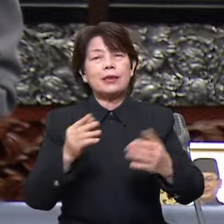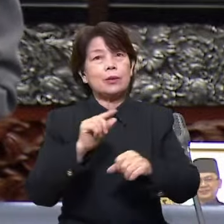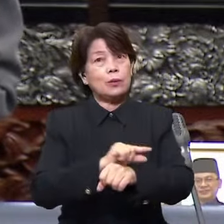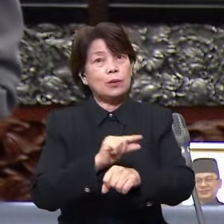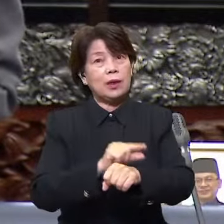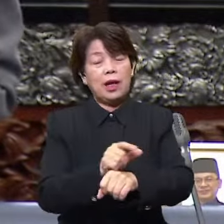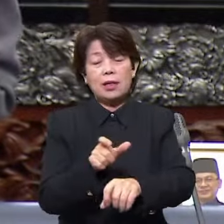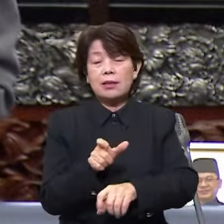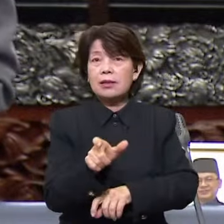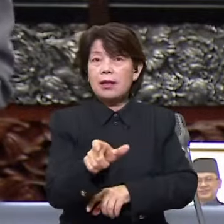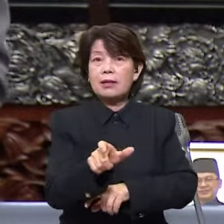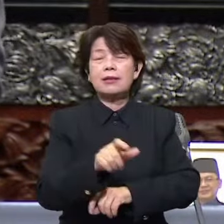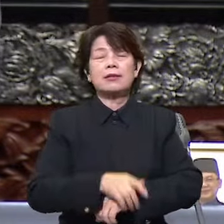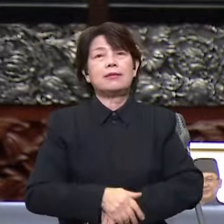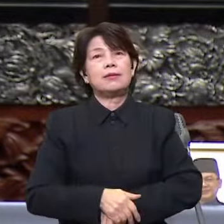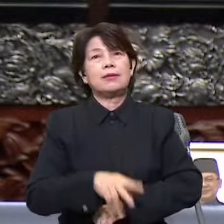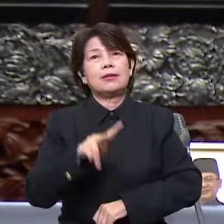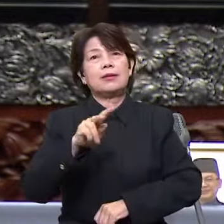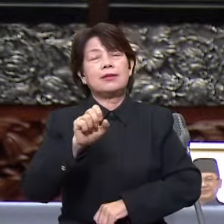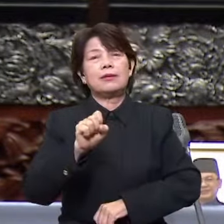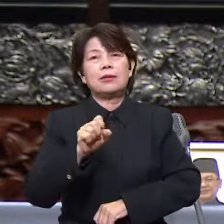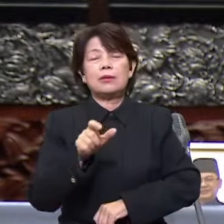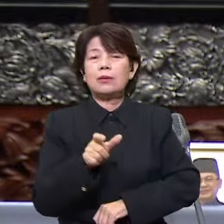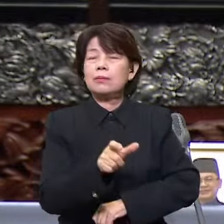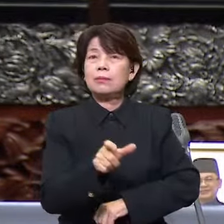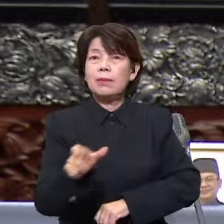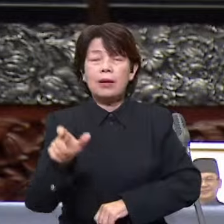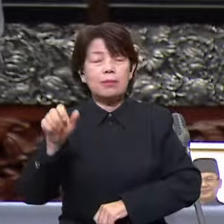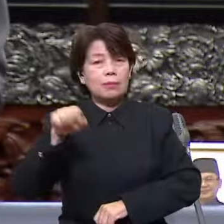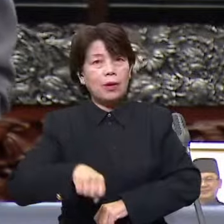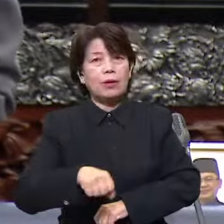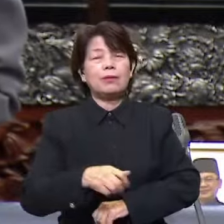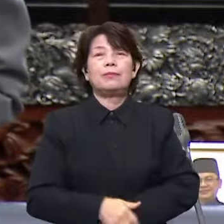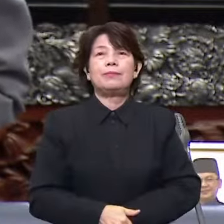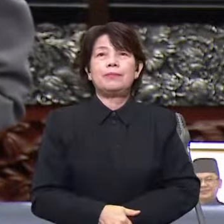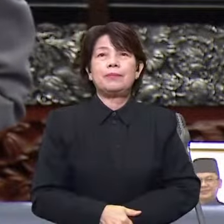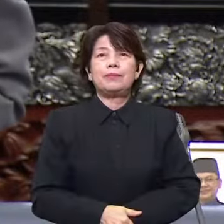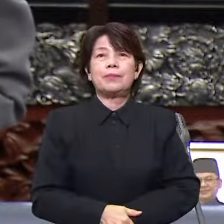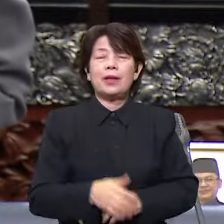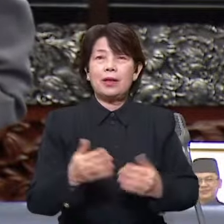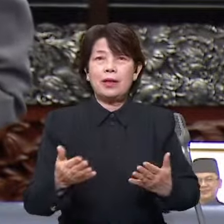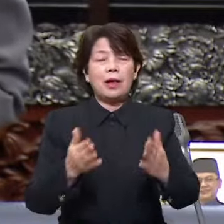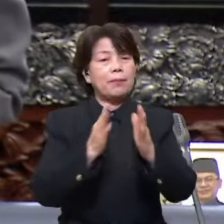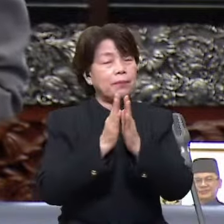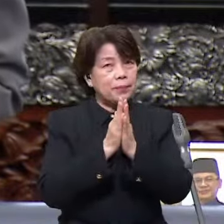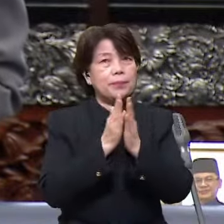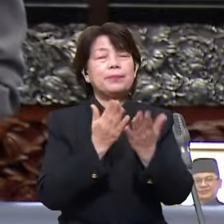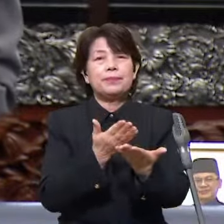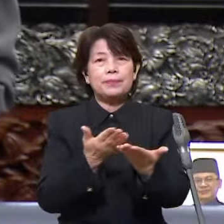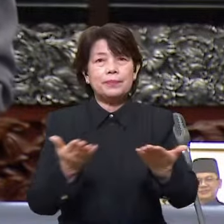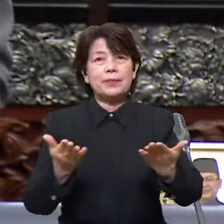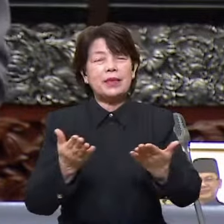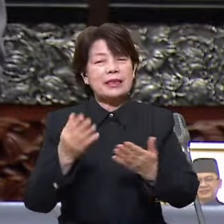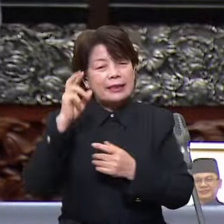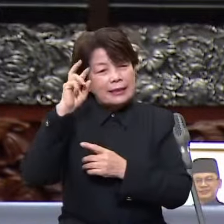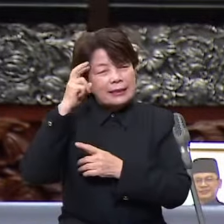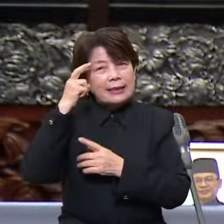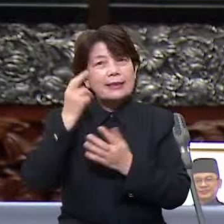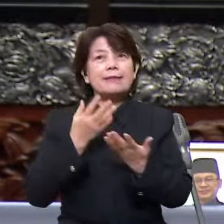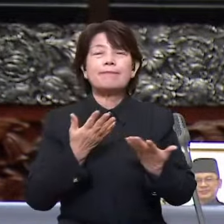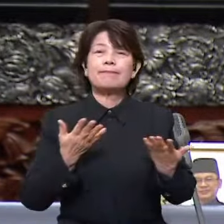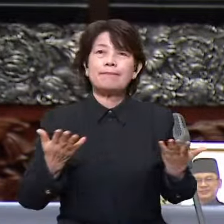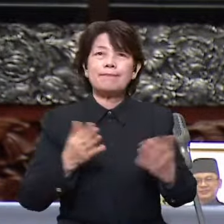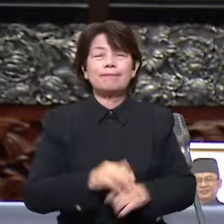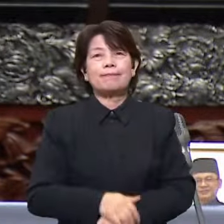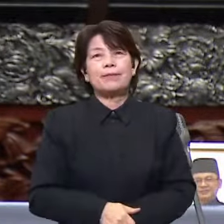card sementara menunggu fleet card itu dikeluarkan. Dan insyaAllah kita ambil maklum kekhawatiran yang berhormat dan